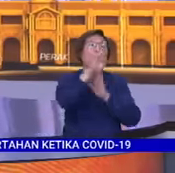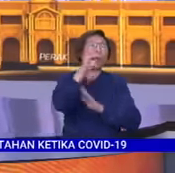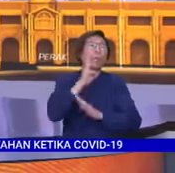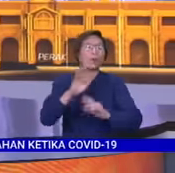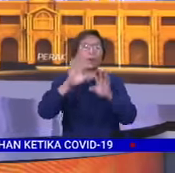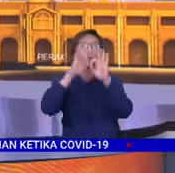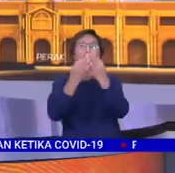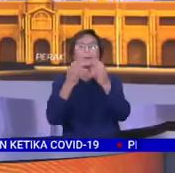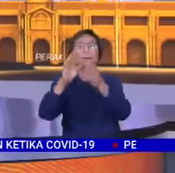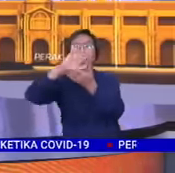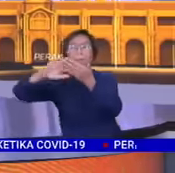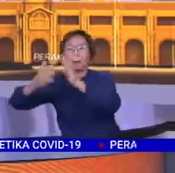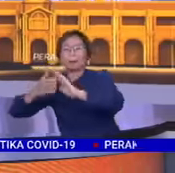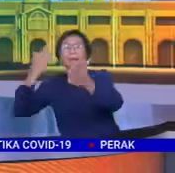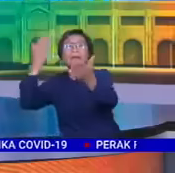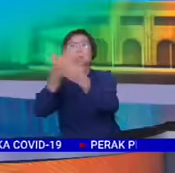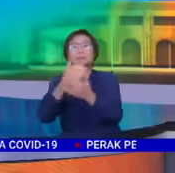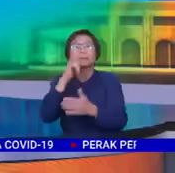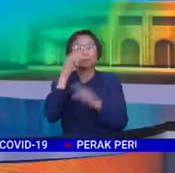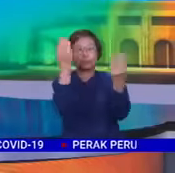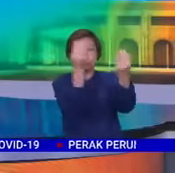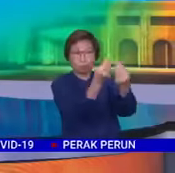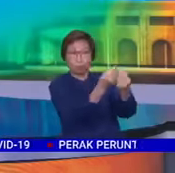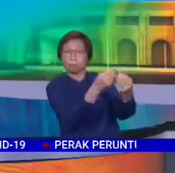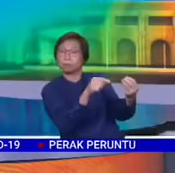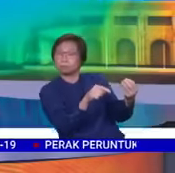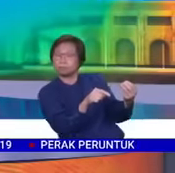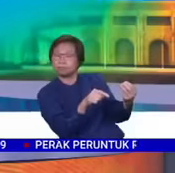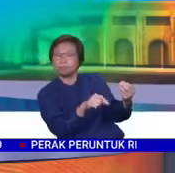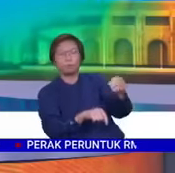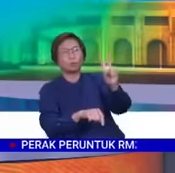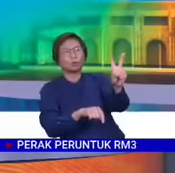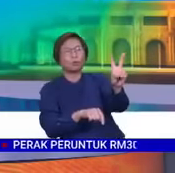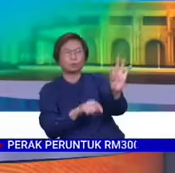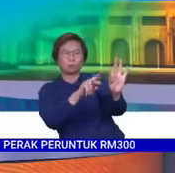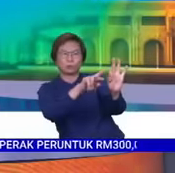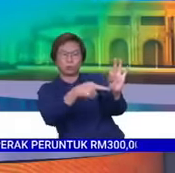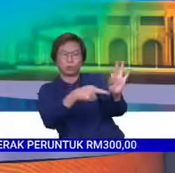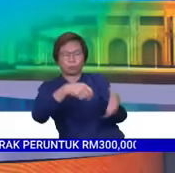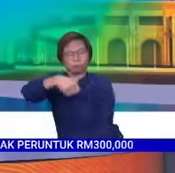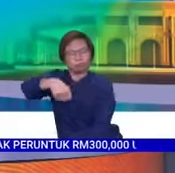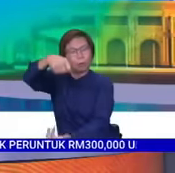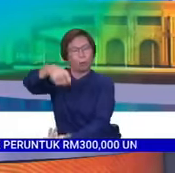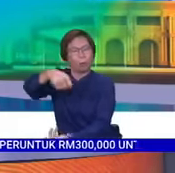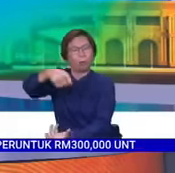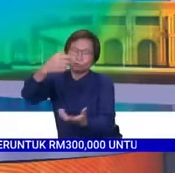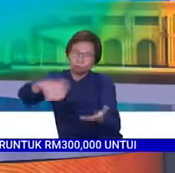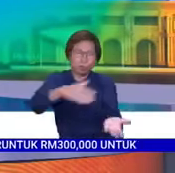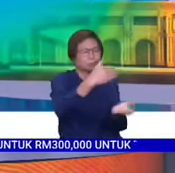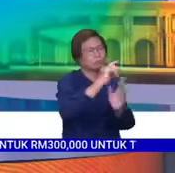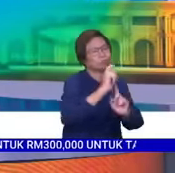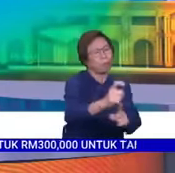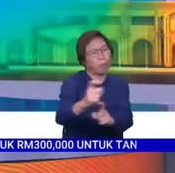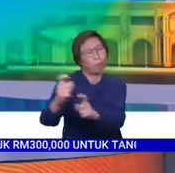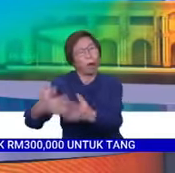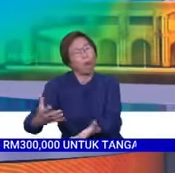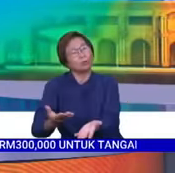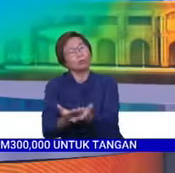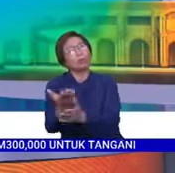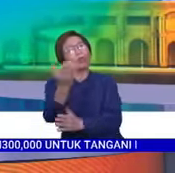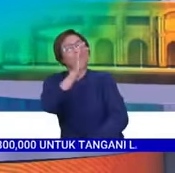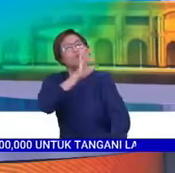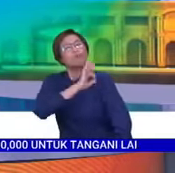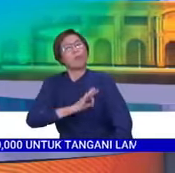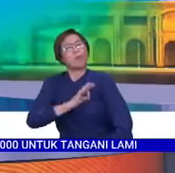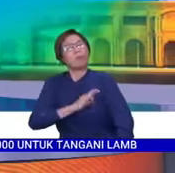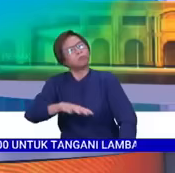masyarakat sepakat semalam daripada jumlah tersebut hampir 29000 bakul telah dia Khan sekaligus memberi